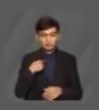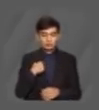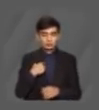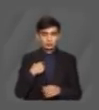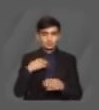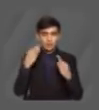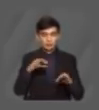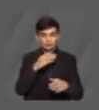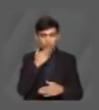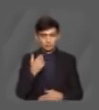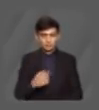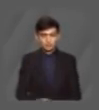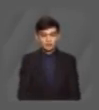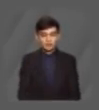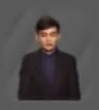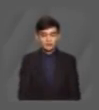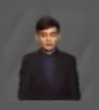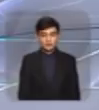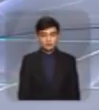действующим двигателем.